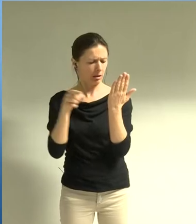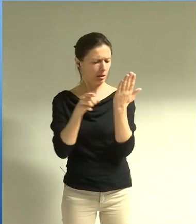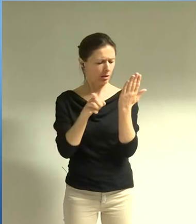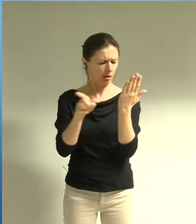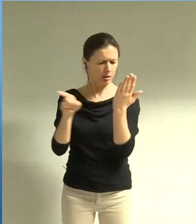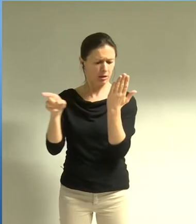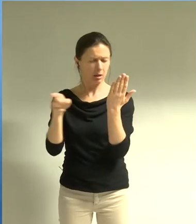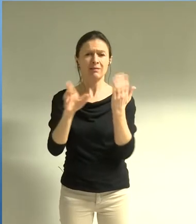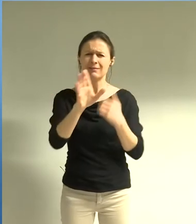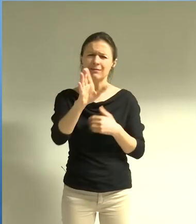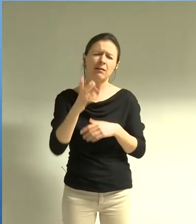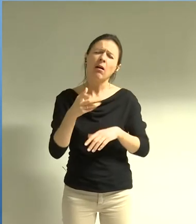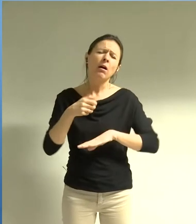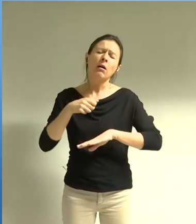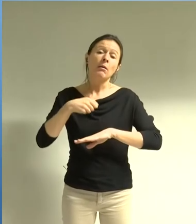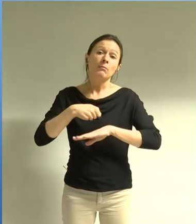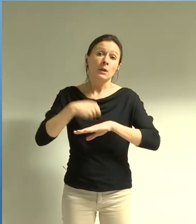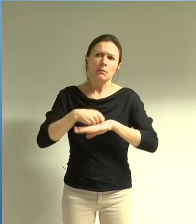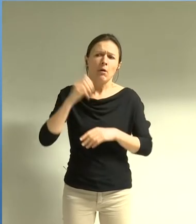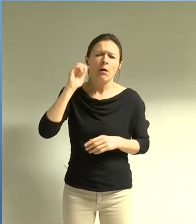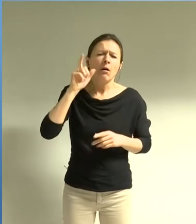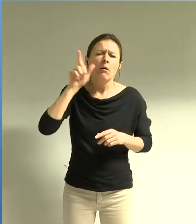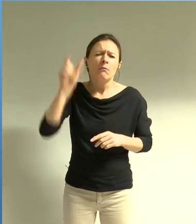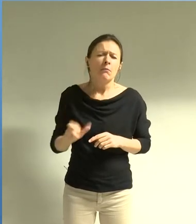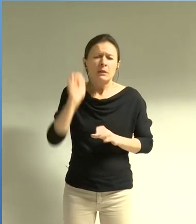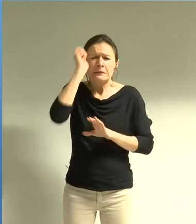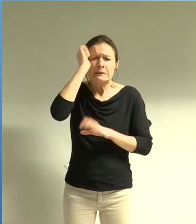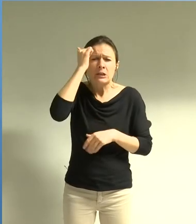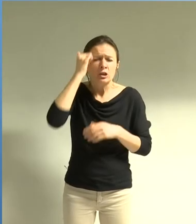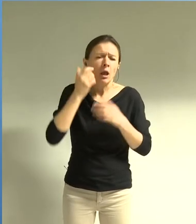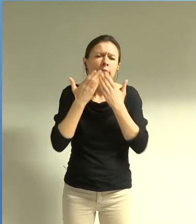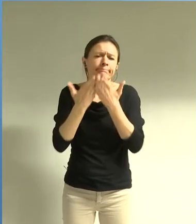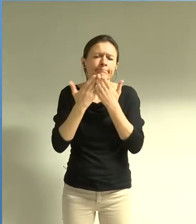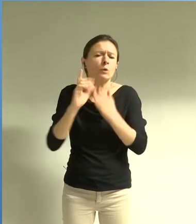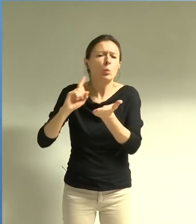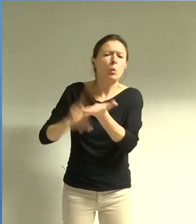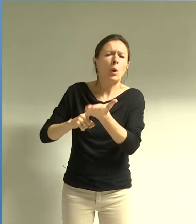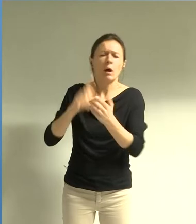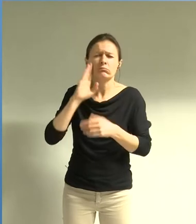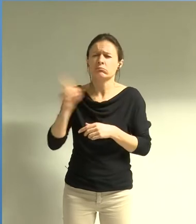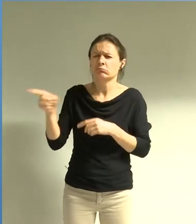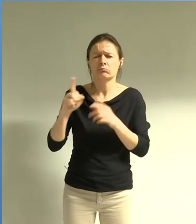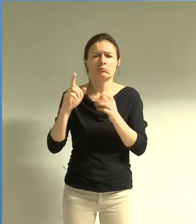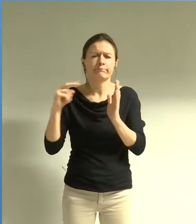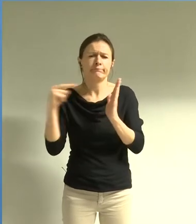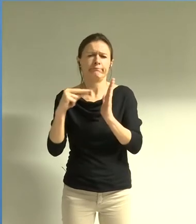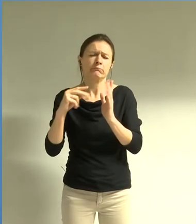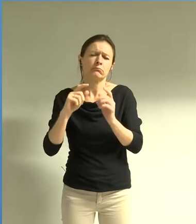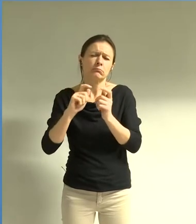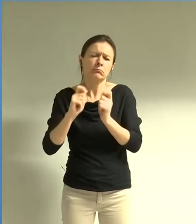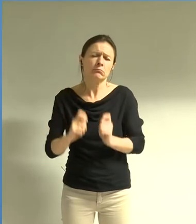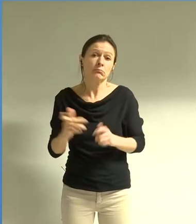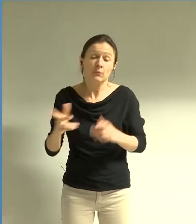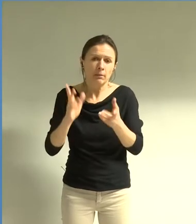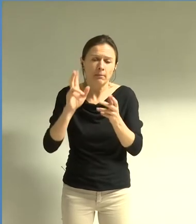étudiant stagiaire en droit aurait été bénéfique par exemple vous nous transmettez un document donc là c'est vraiment la